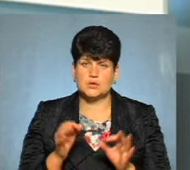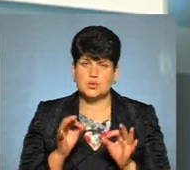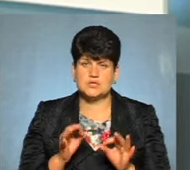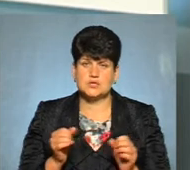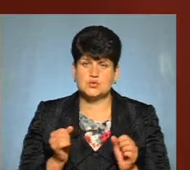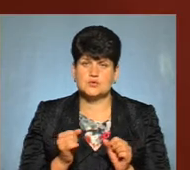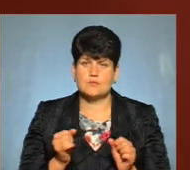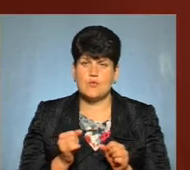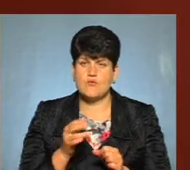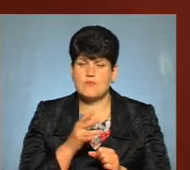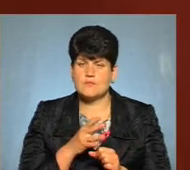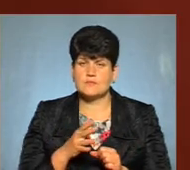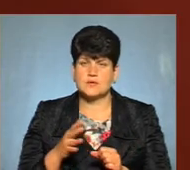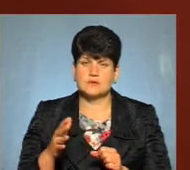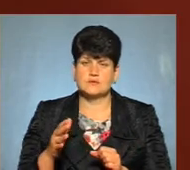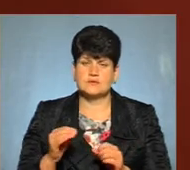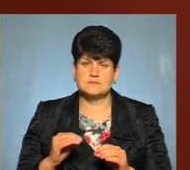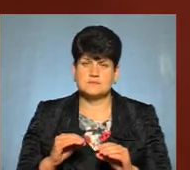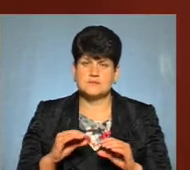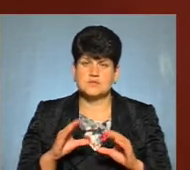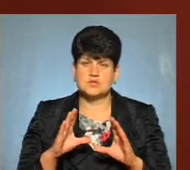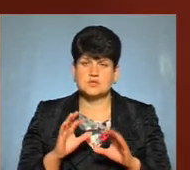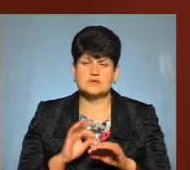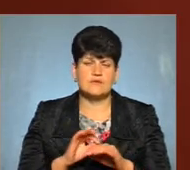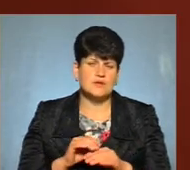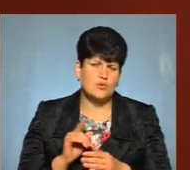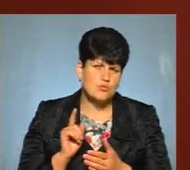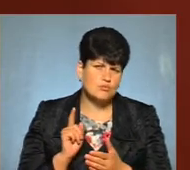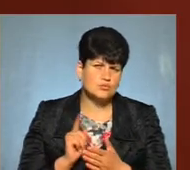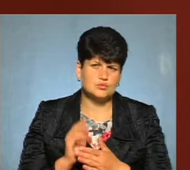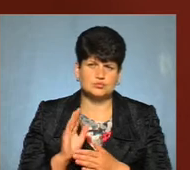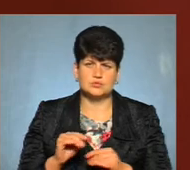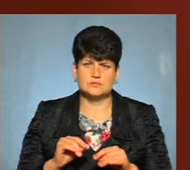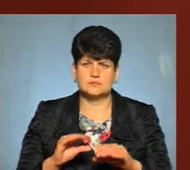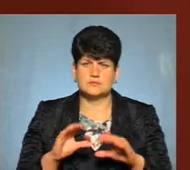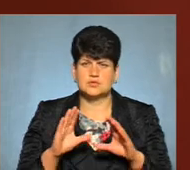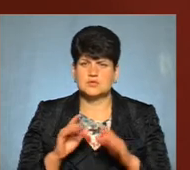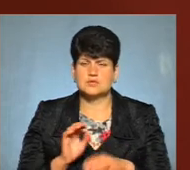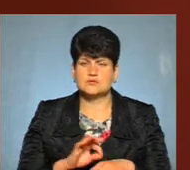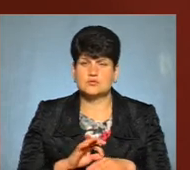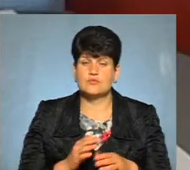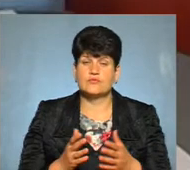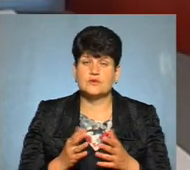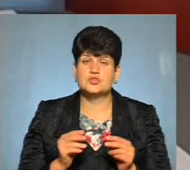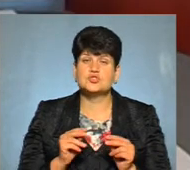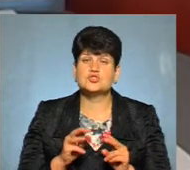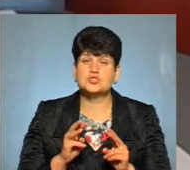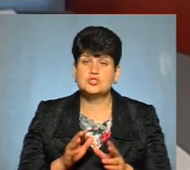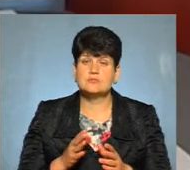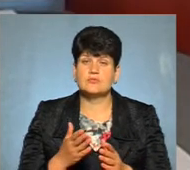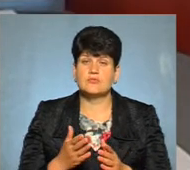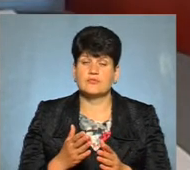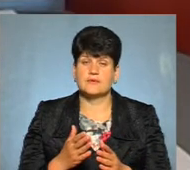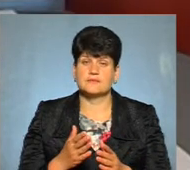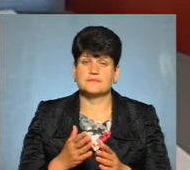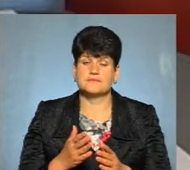хвилею підйому захворюваності, а вона обов'язково буде, з тим, щоб з'ясувати, з чим же ви підходите